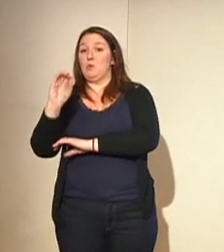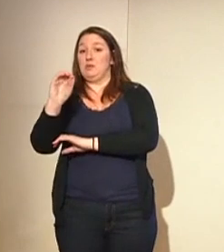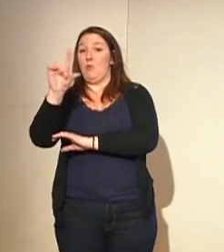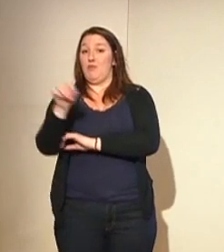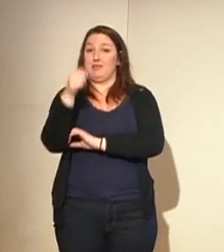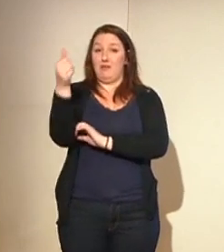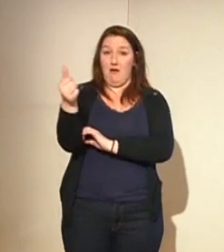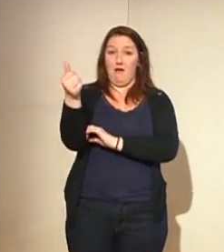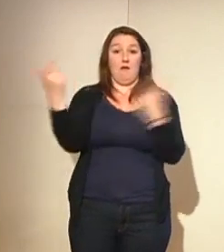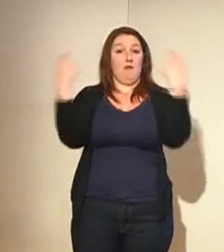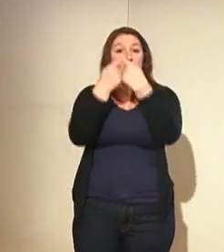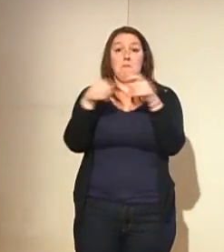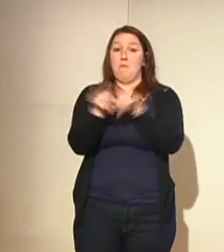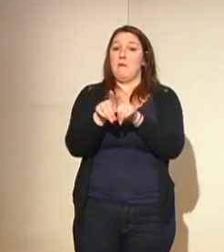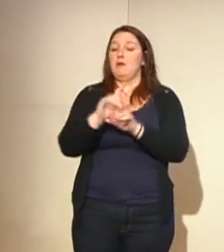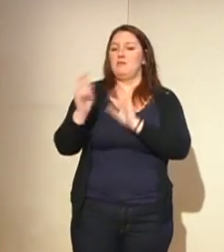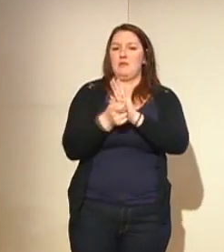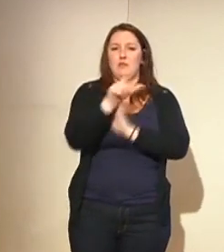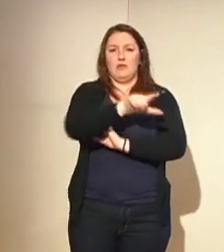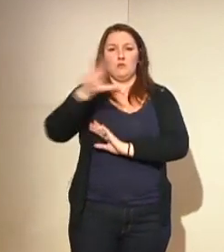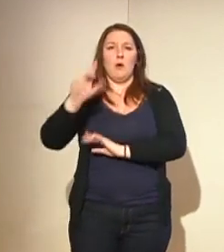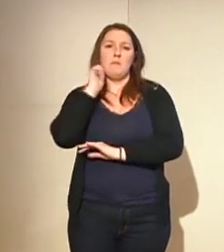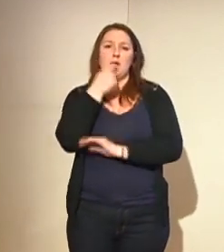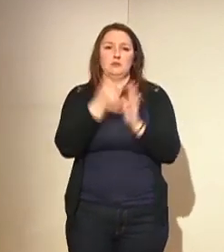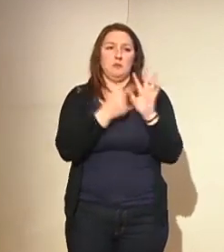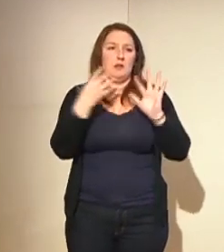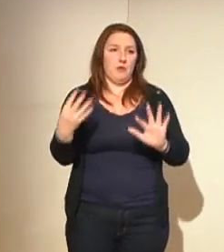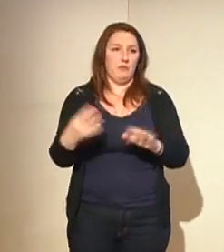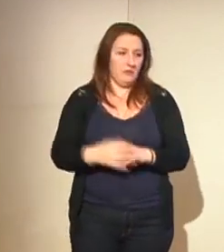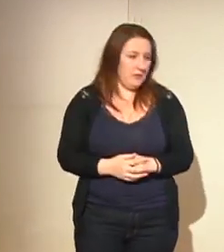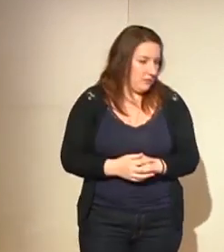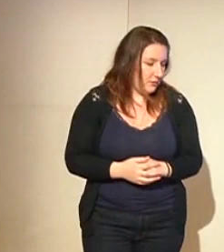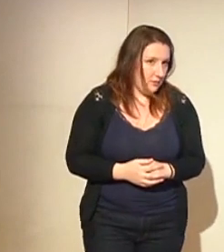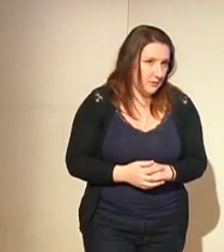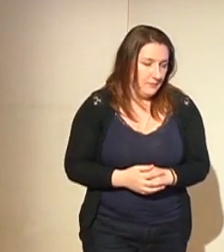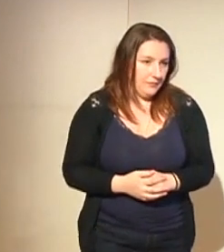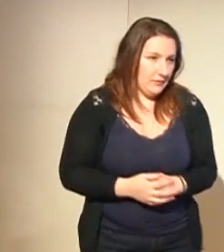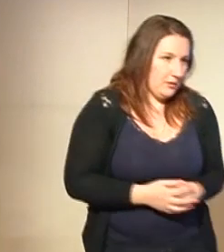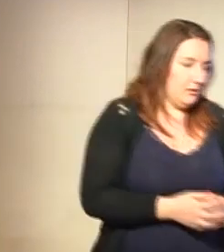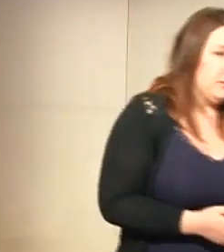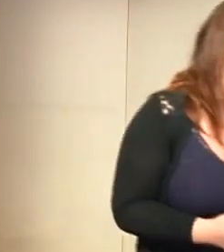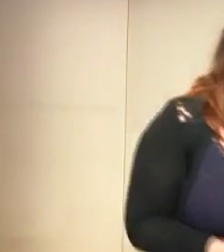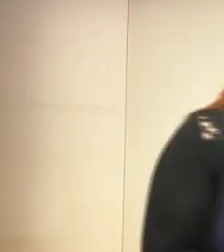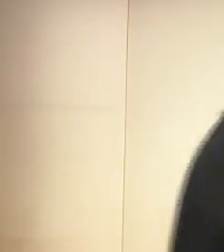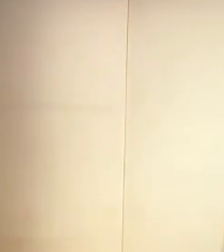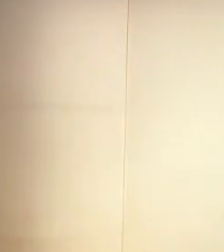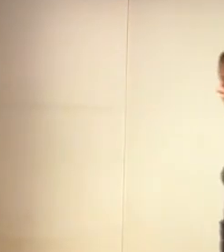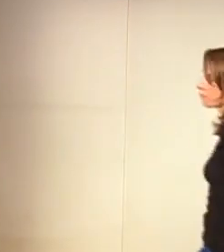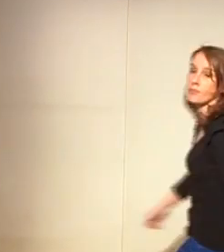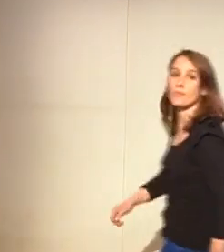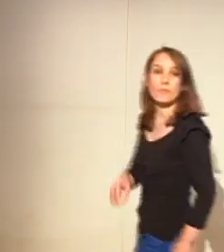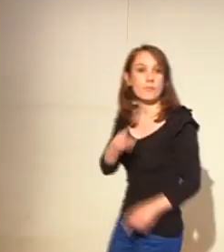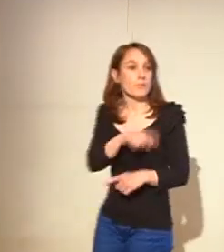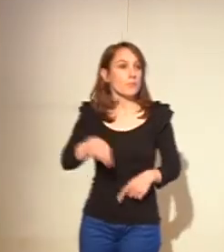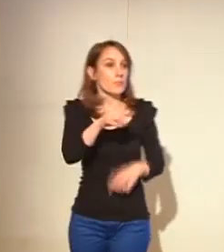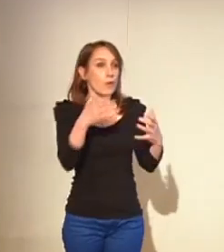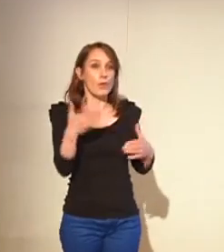54e021 qui date du 23 mars 2009 est-ce qu'il y a des prises de parole particulière sur